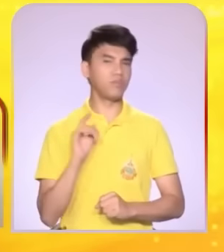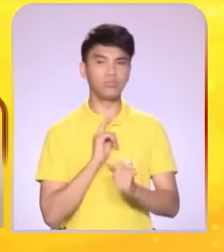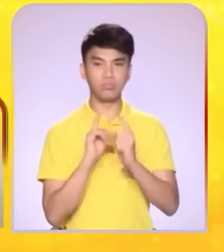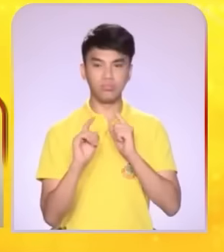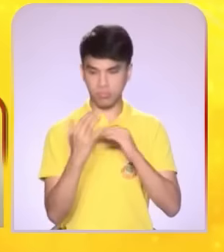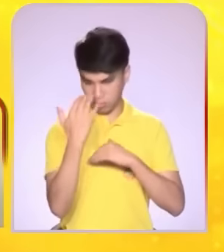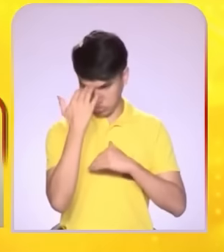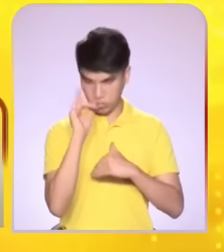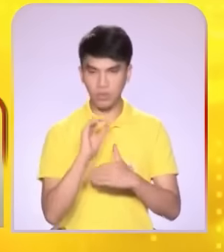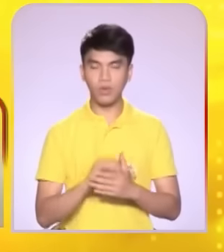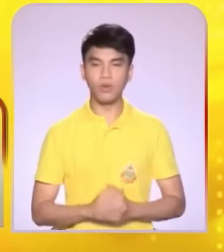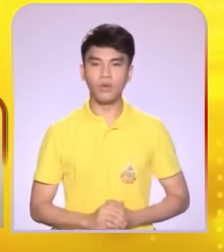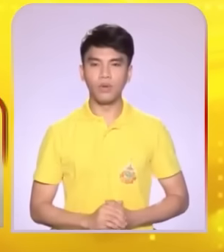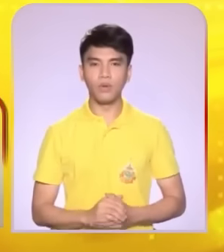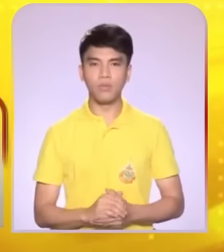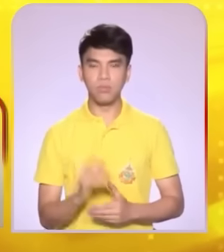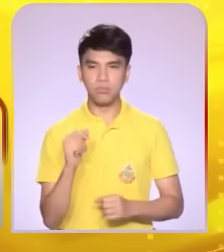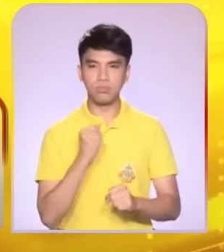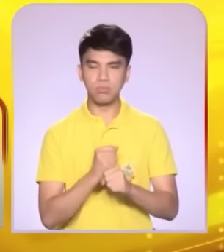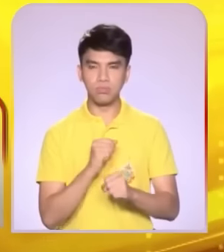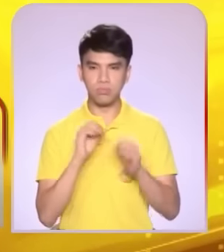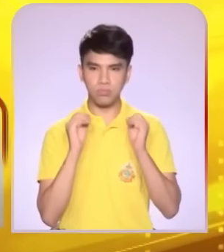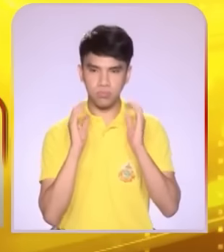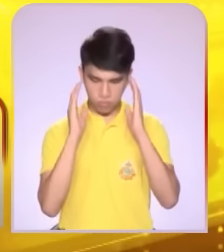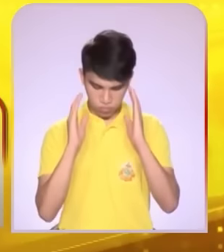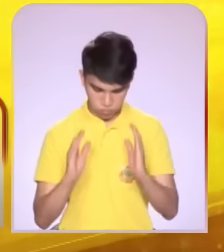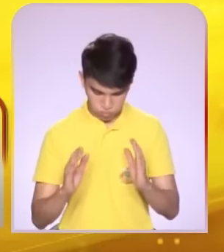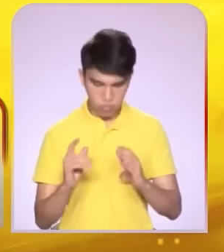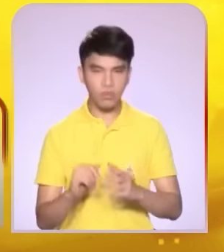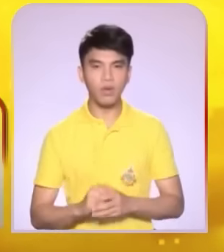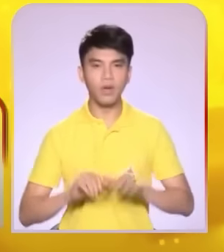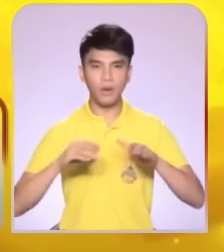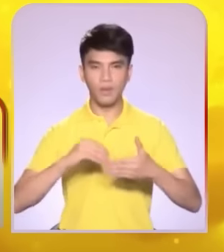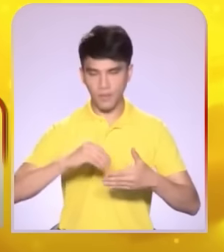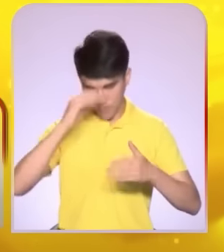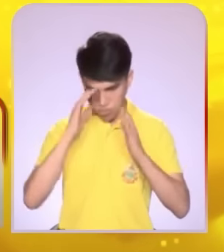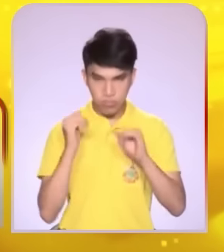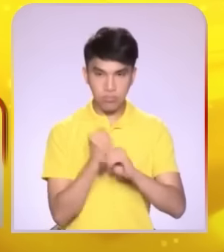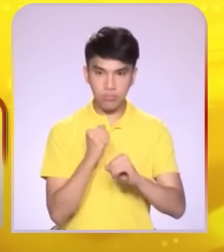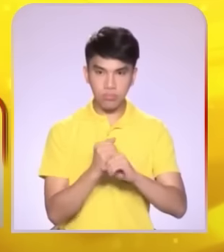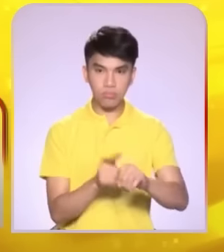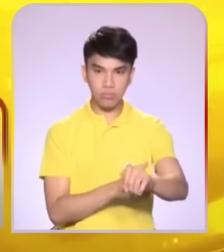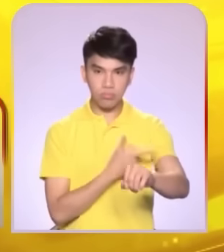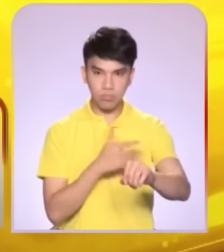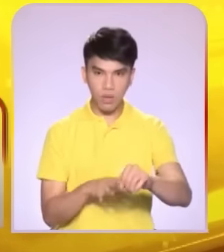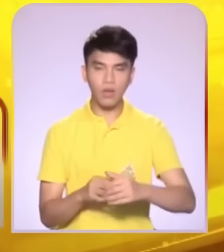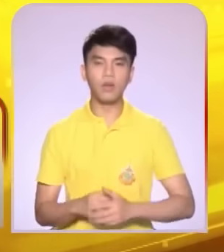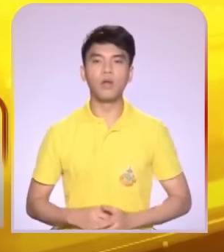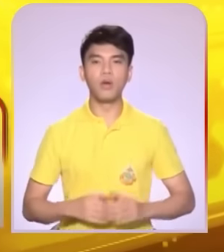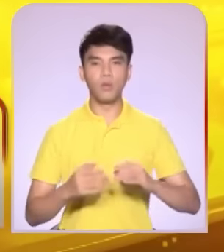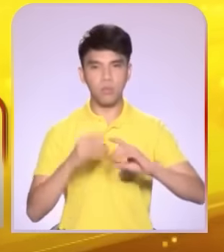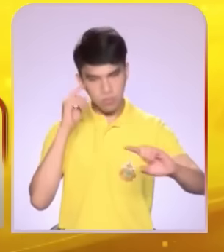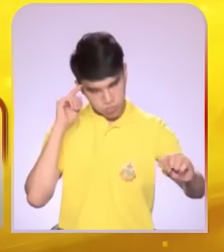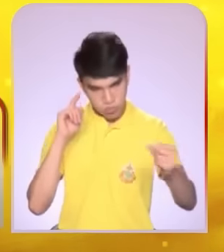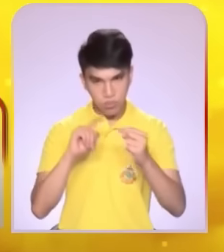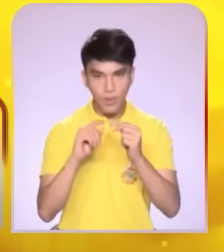คือทางบอสท่านนั้นก้าวล่วงมาถึงการทำงานของครูบอกว่าครูอ้วนมีนักเรียนเยอะทำงานมานานตรงนั้นเป็นกลุ่มเป้าหมาย